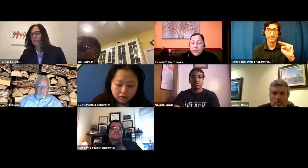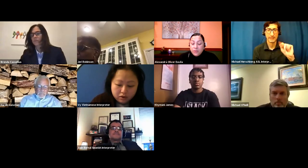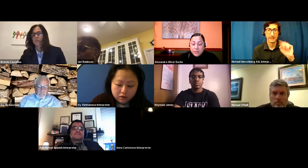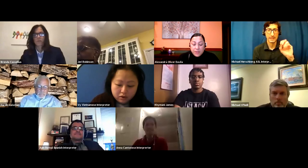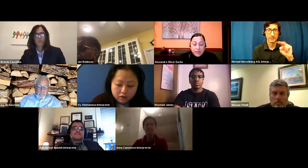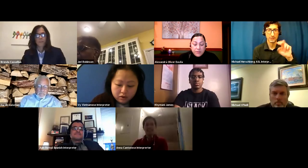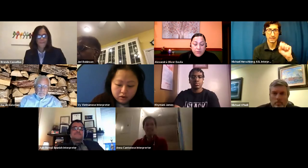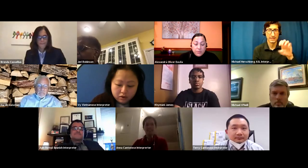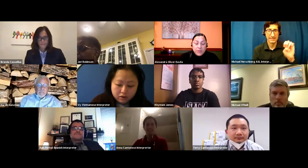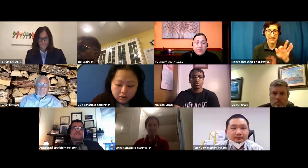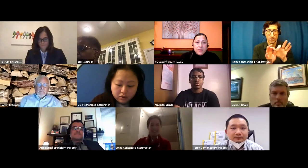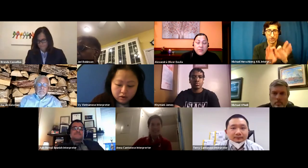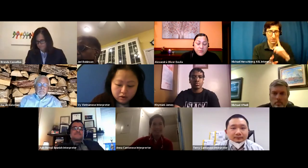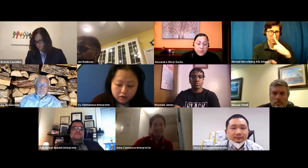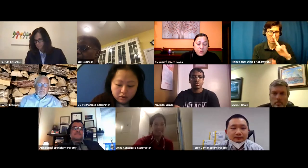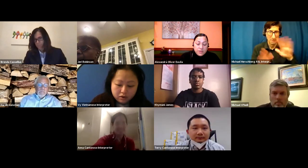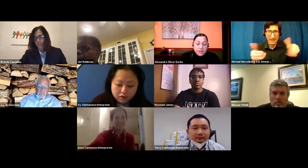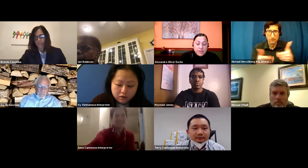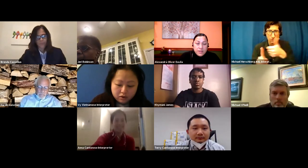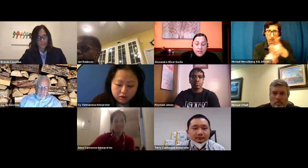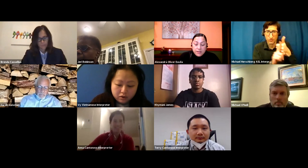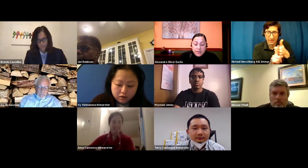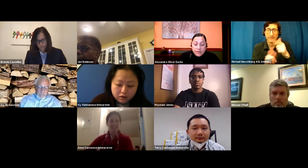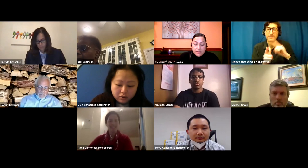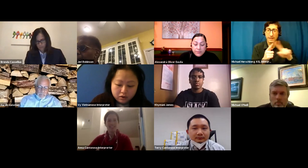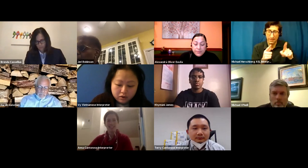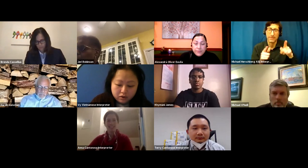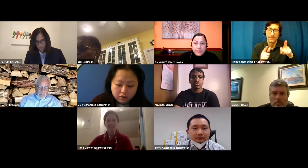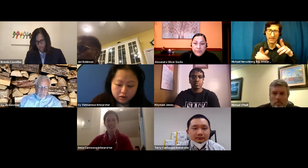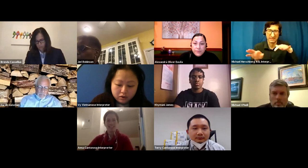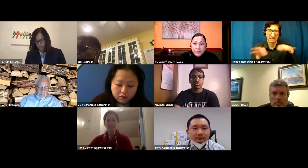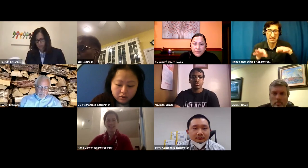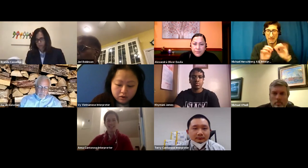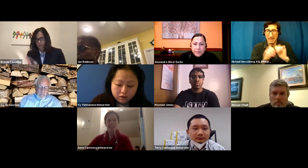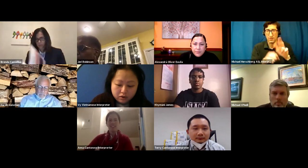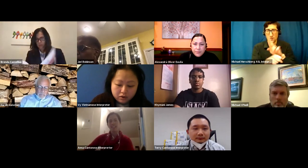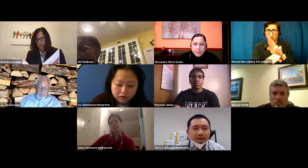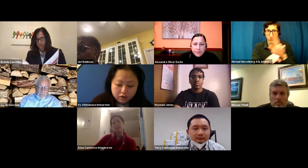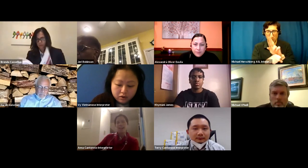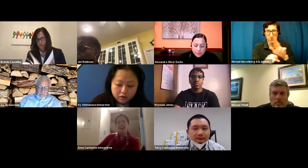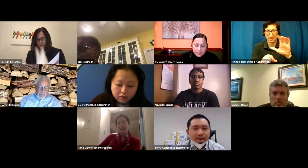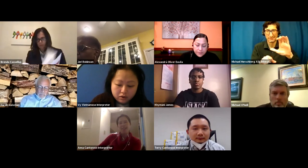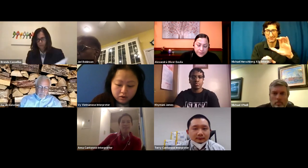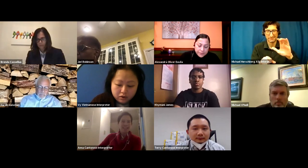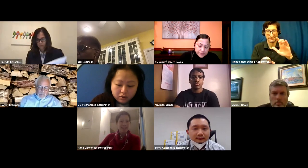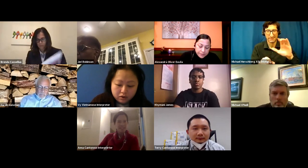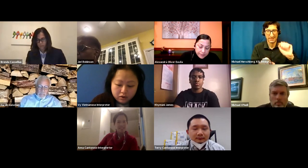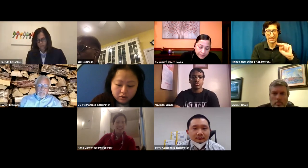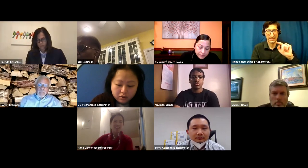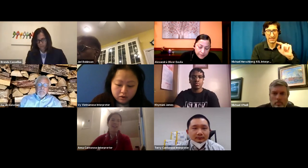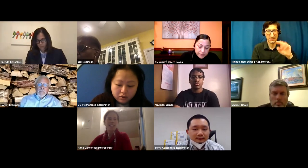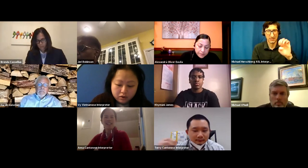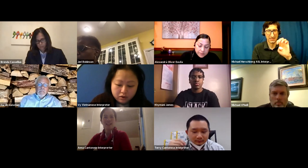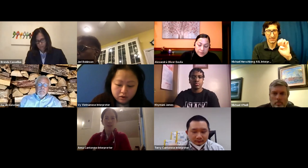could introduce themselves, and if you could please give Zoom instructions in Cantonese. Thank you. 大家好,